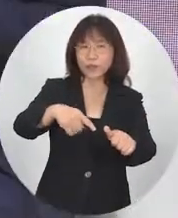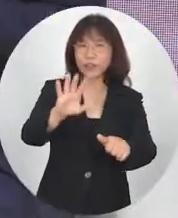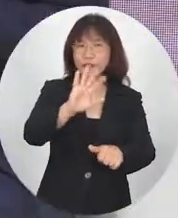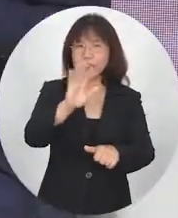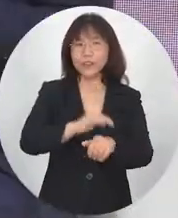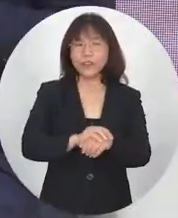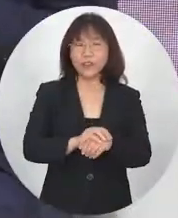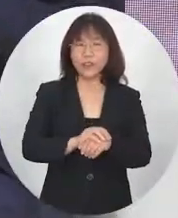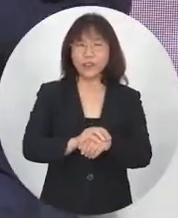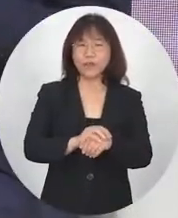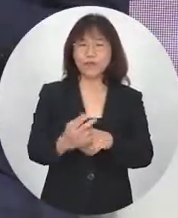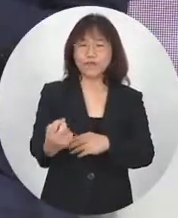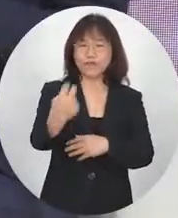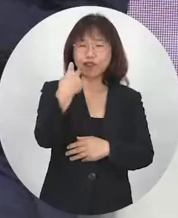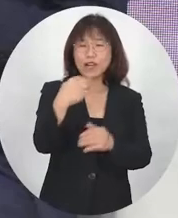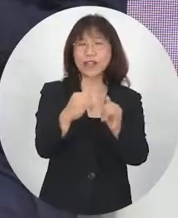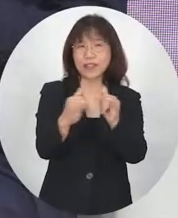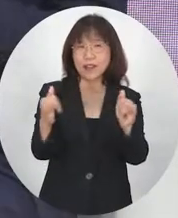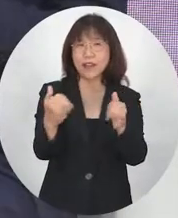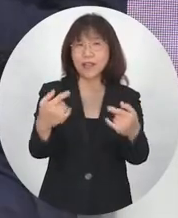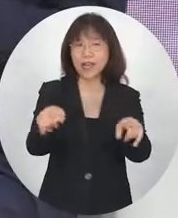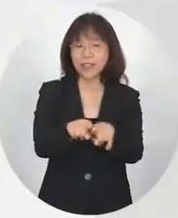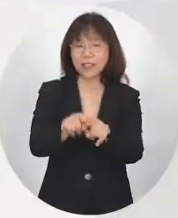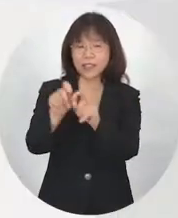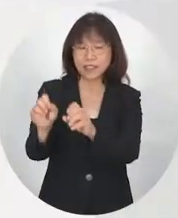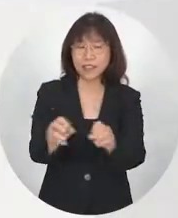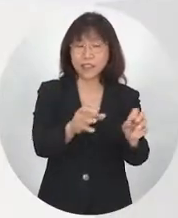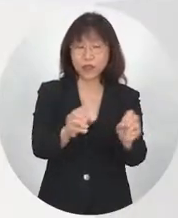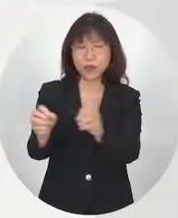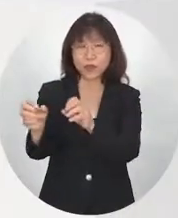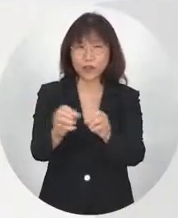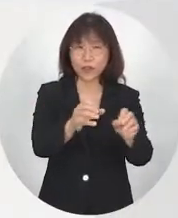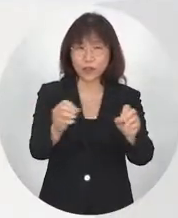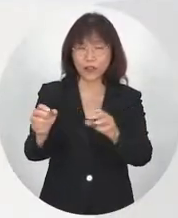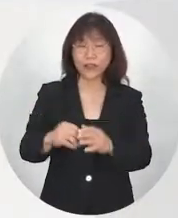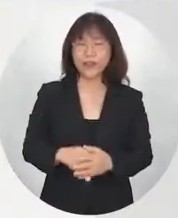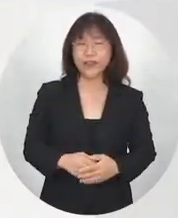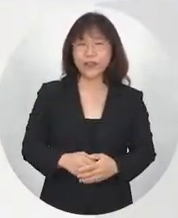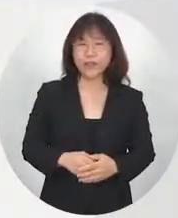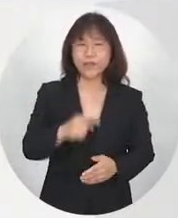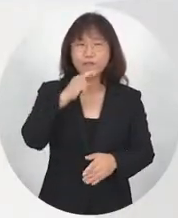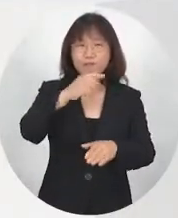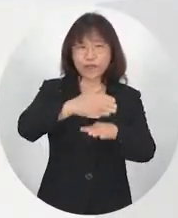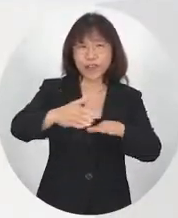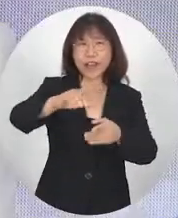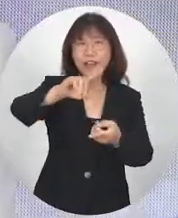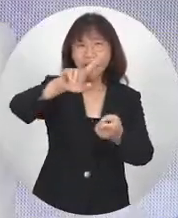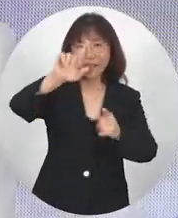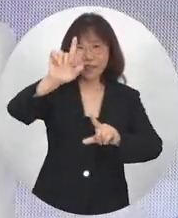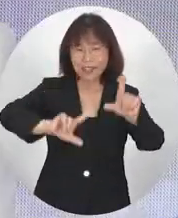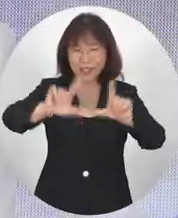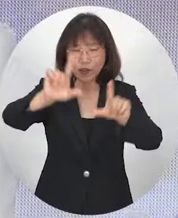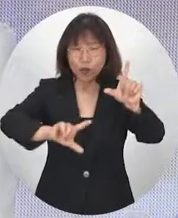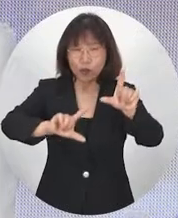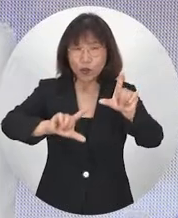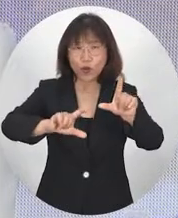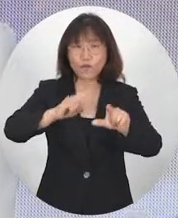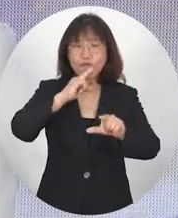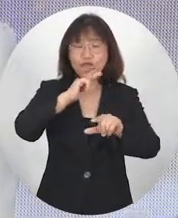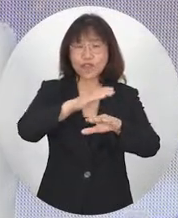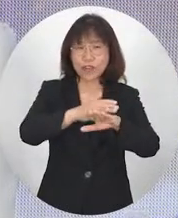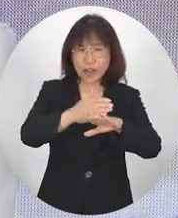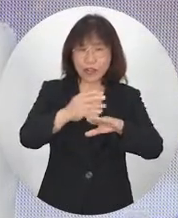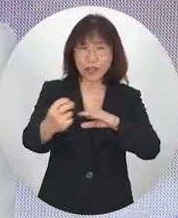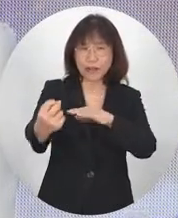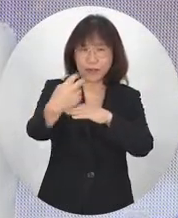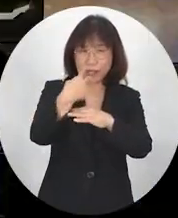벗어나 북한 이탈주민과 함께 이야기를 나누는 토크 콘서트 형식으로 진행됐으며 북한의 실상과 북한 이탈주민